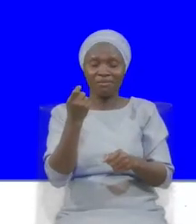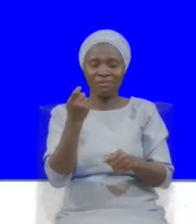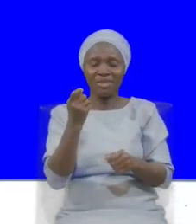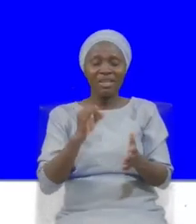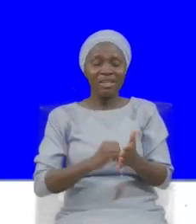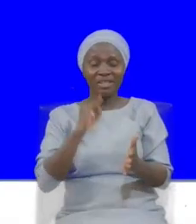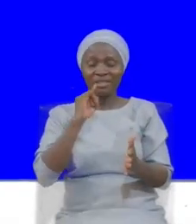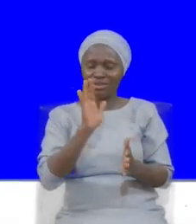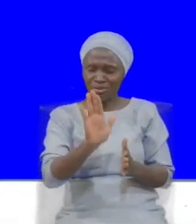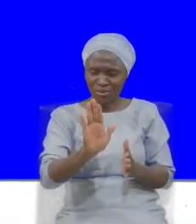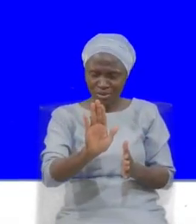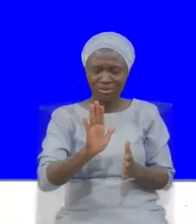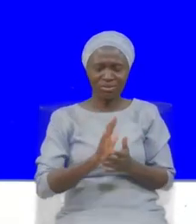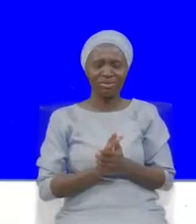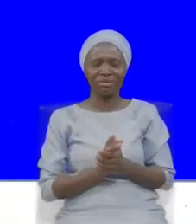C'est pour vous.